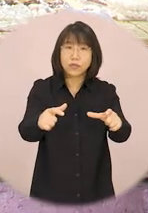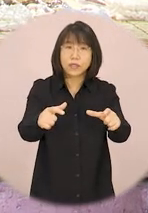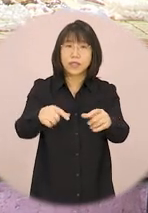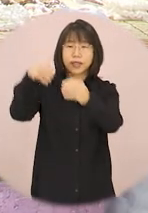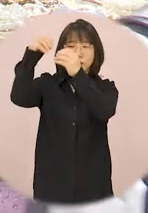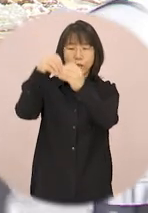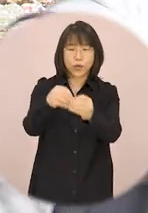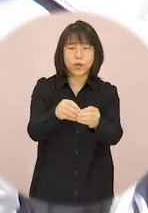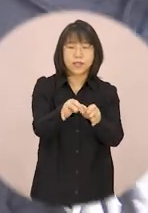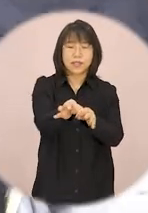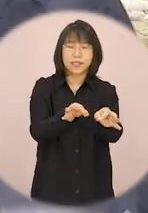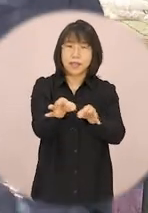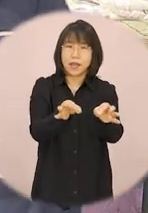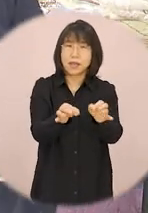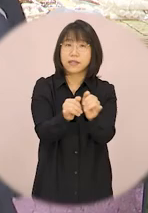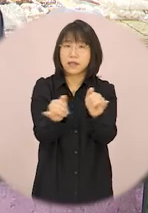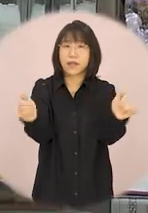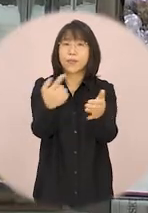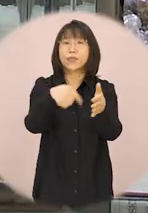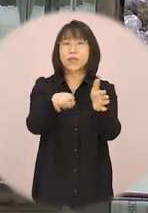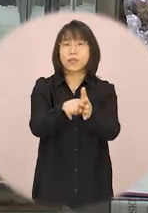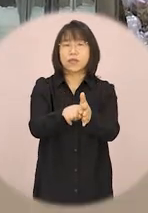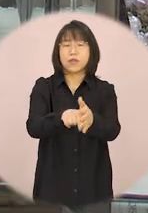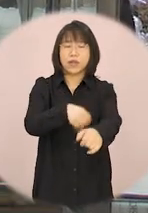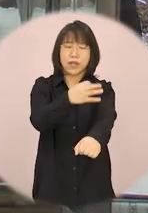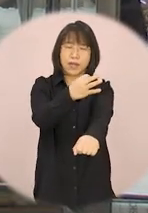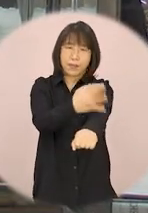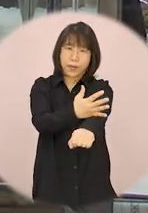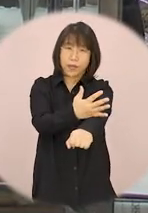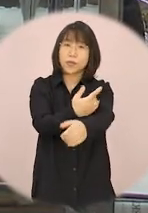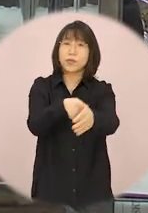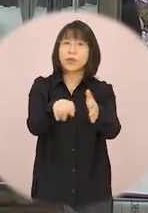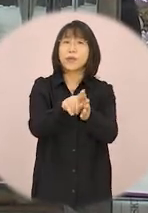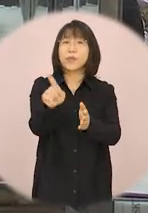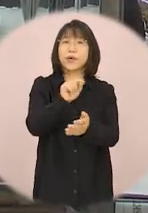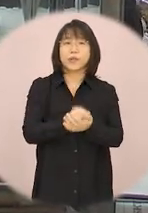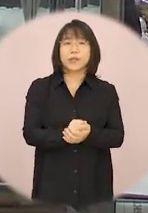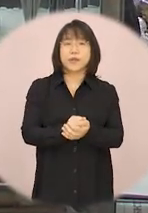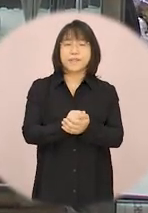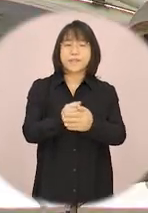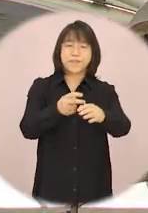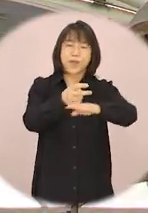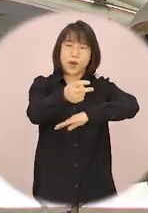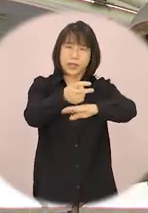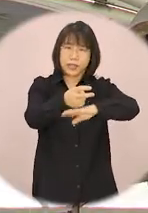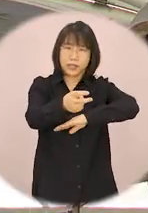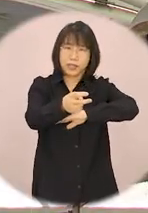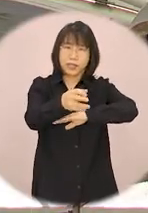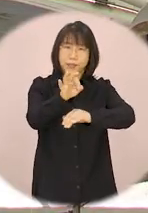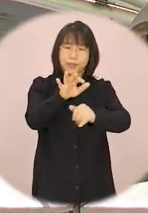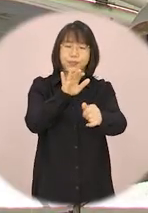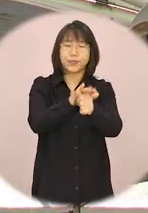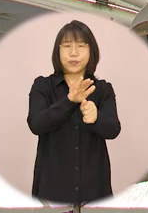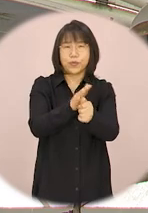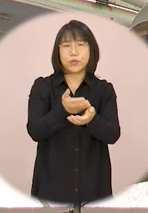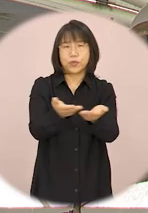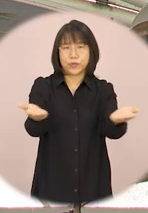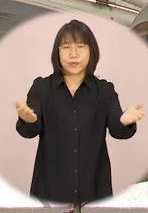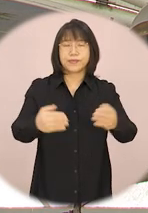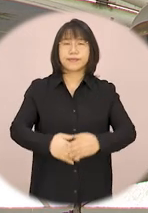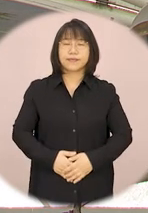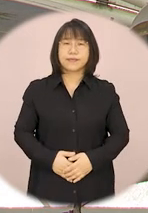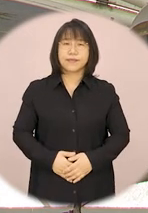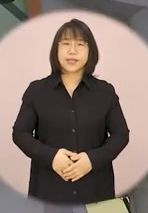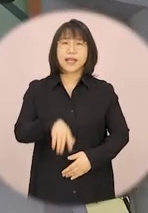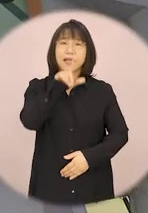강서구가 재래시장을 이용하는 고객을 대상으로 보다 편하게 장을 볼 수 있도록 전통시장 마을버스 승차 지원사업 을